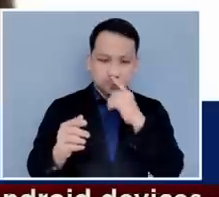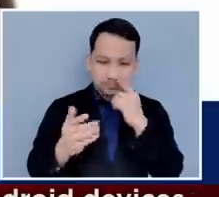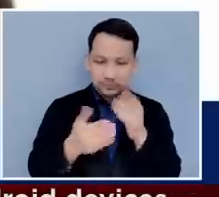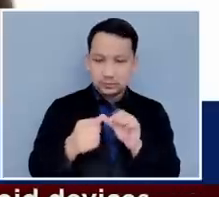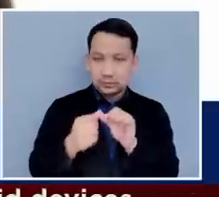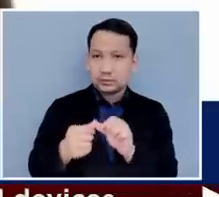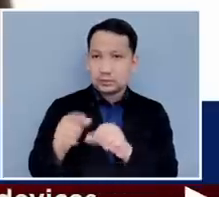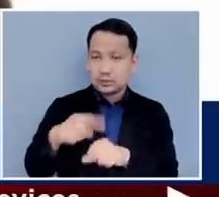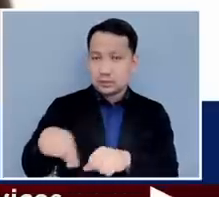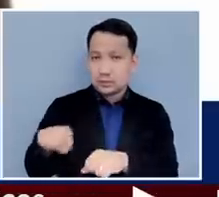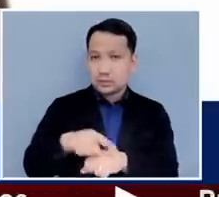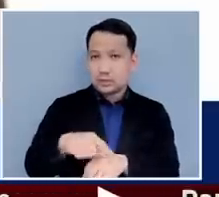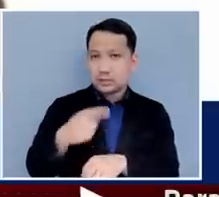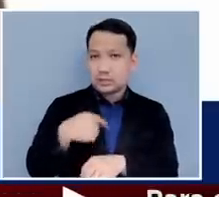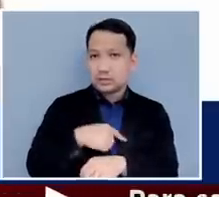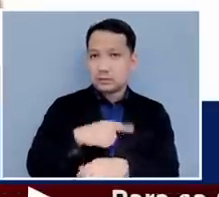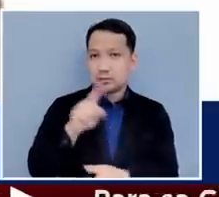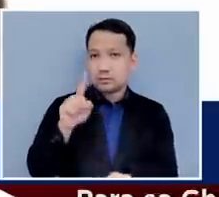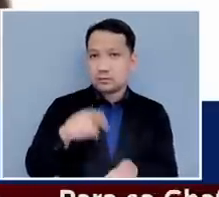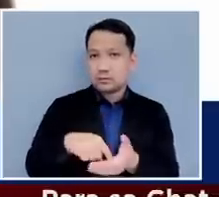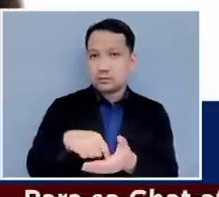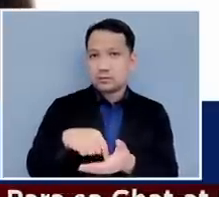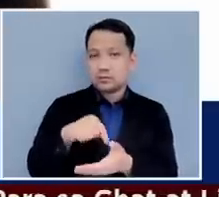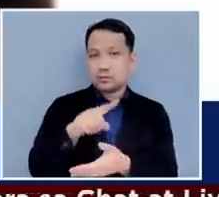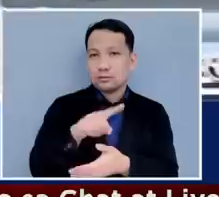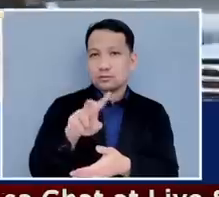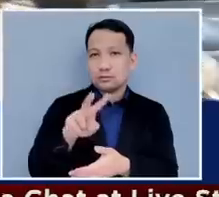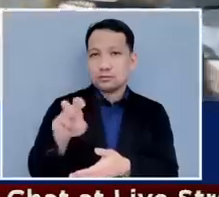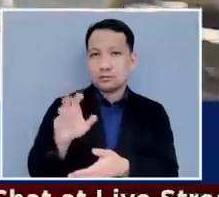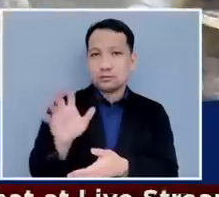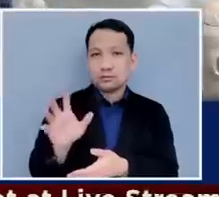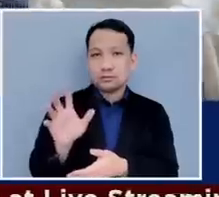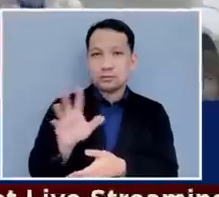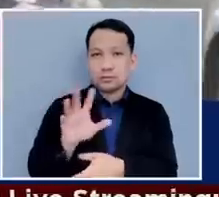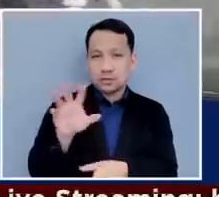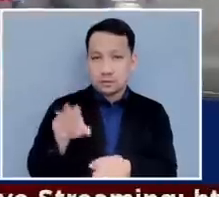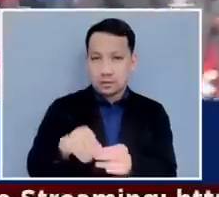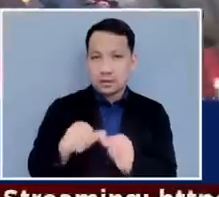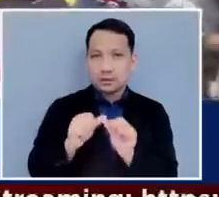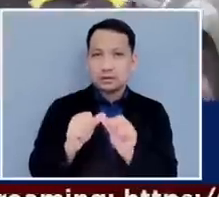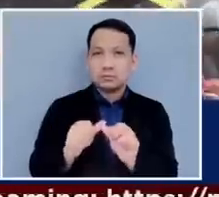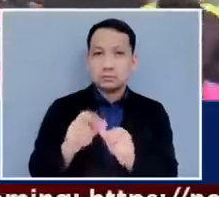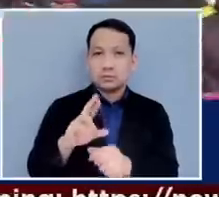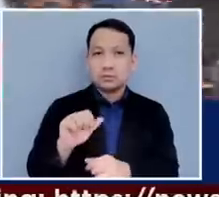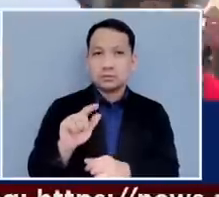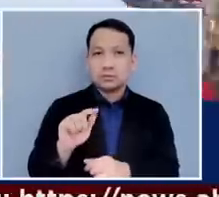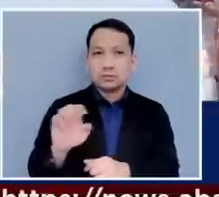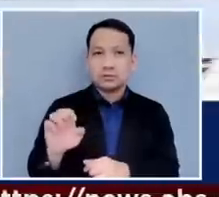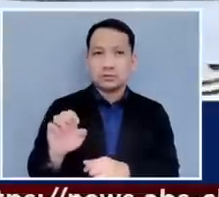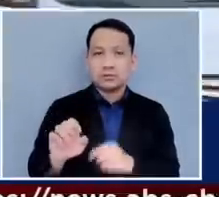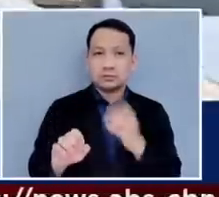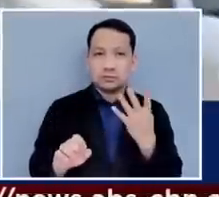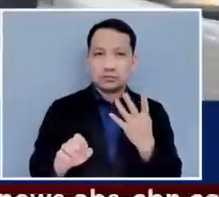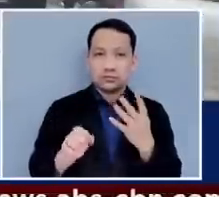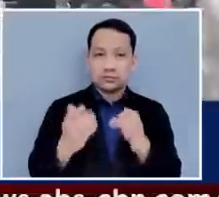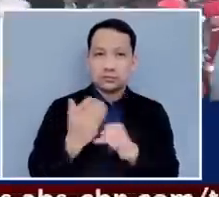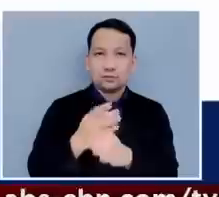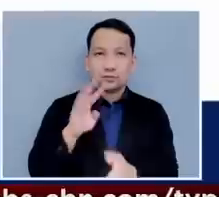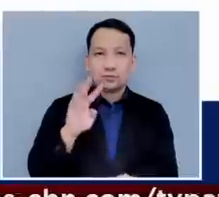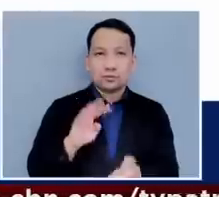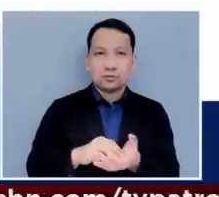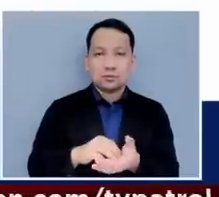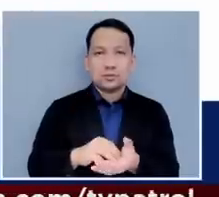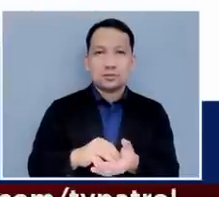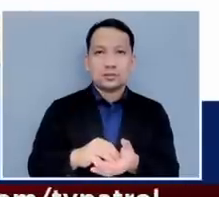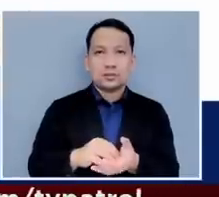members ng PALADS is 1,250. Doon naman po sa rates ng four wheels, which is 4,000, ang inilalambing